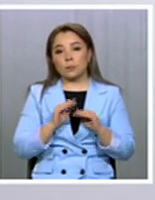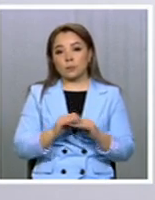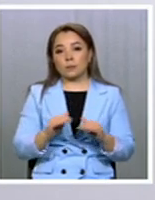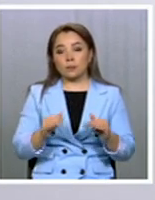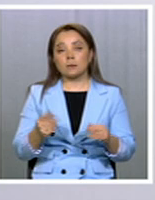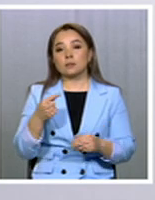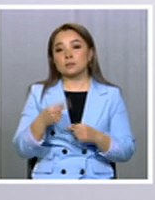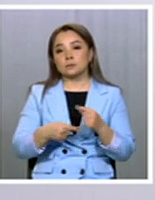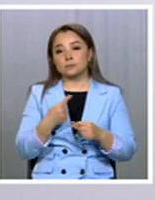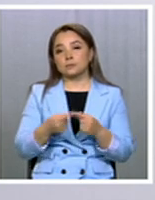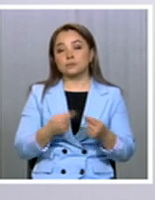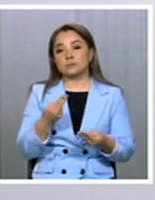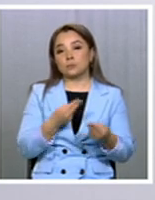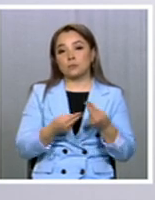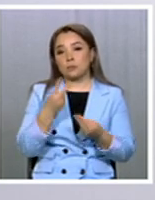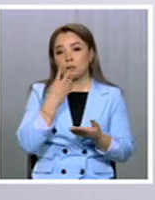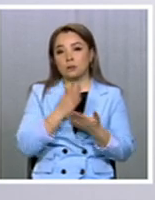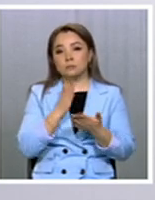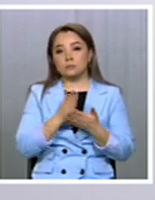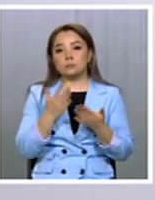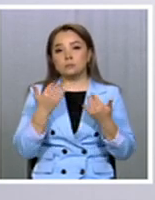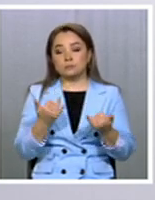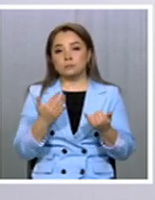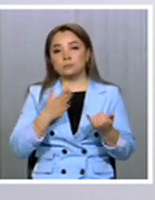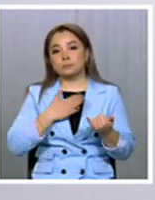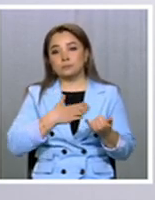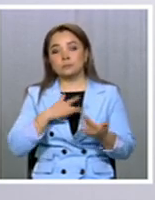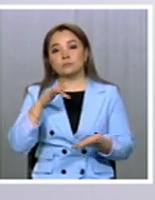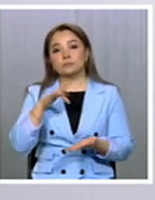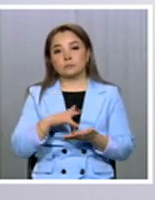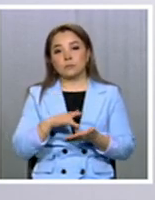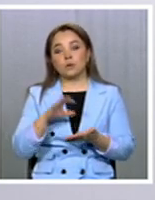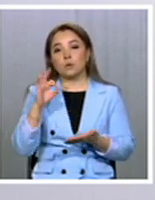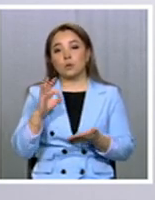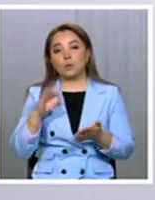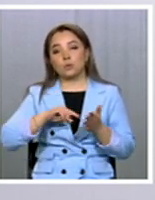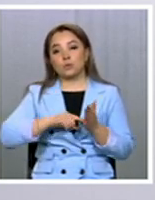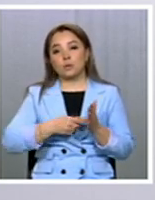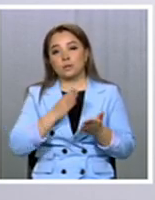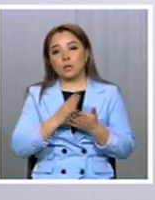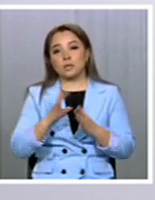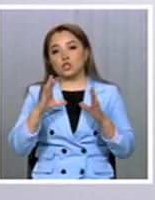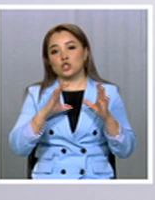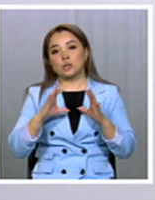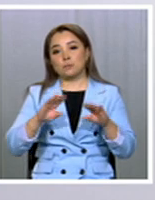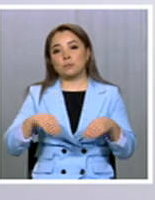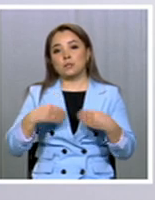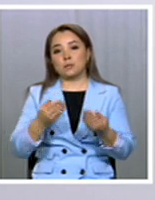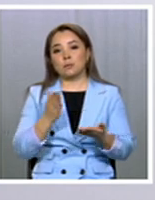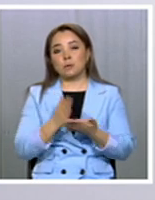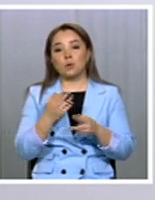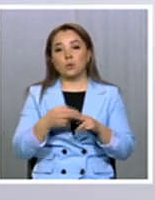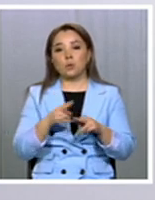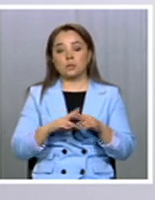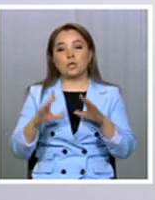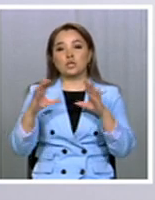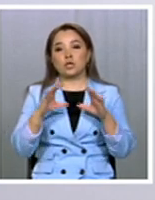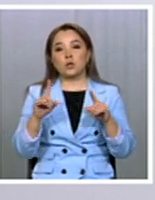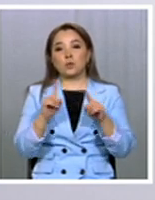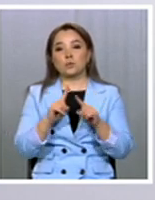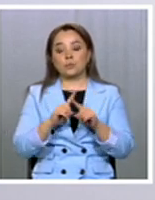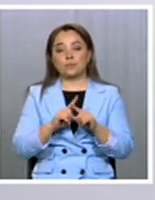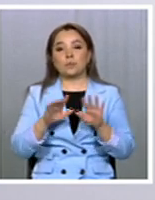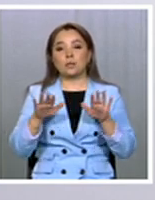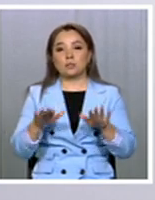суретке қарайық. Бізде екінші суретте центрі О нүктесі болатын шеңбер берілген, және осы шеңберден тыс жатқан Д